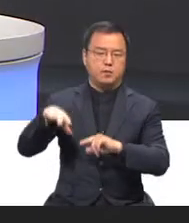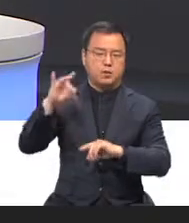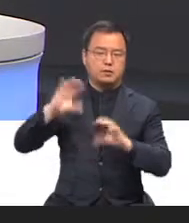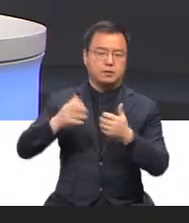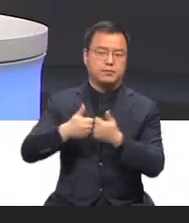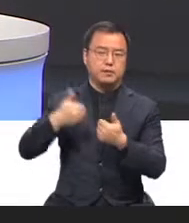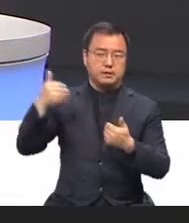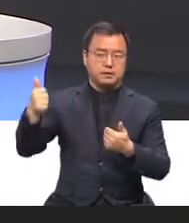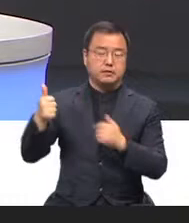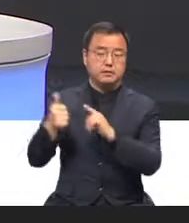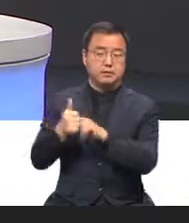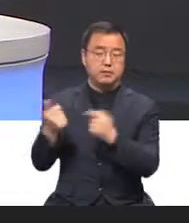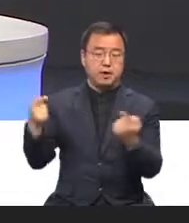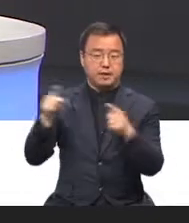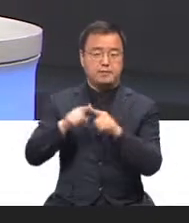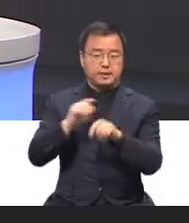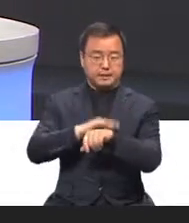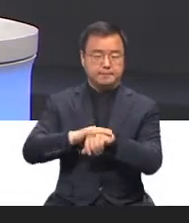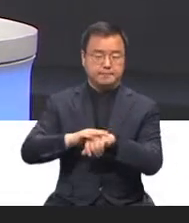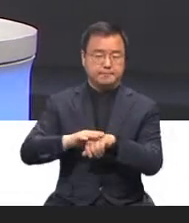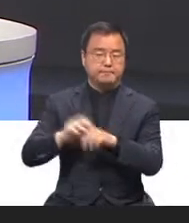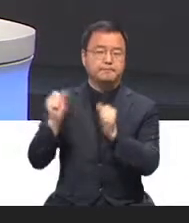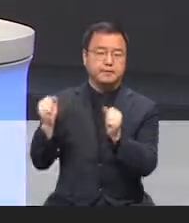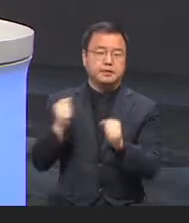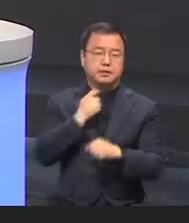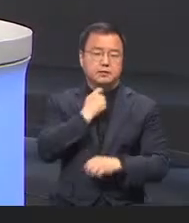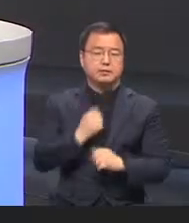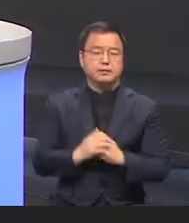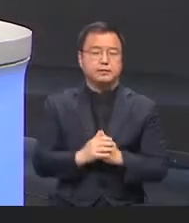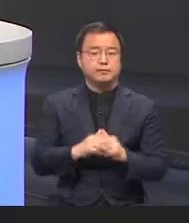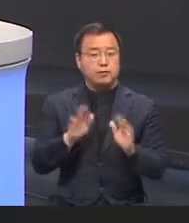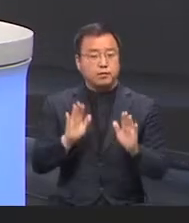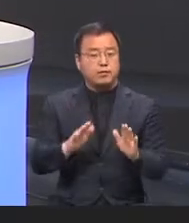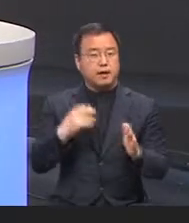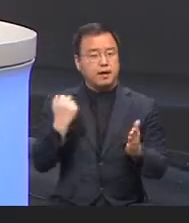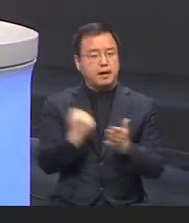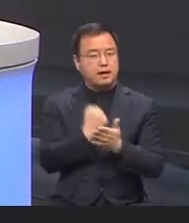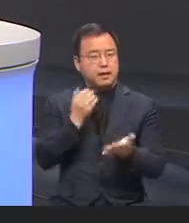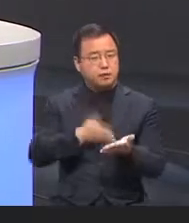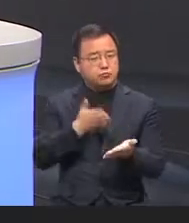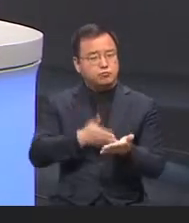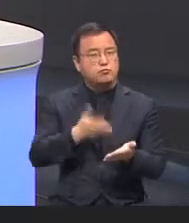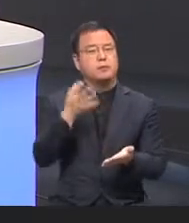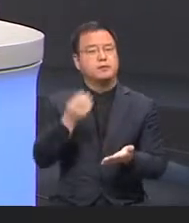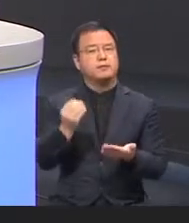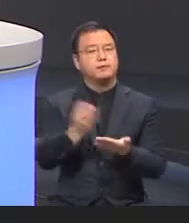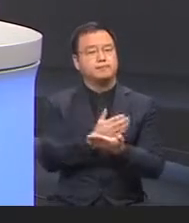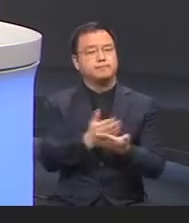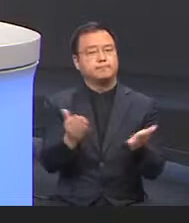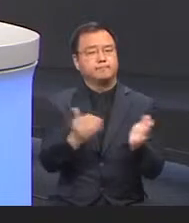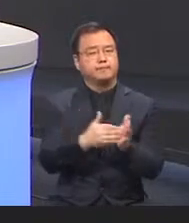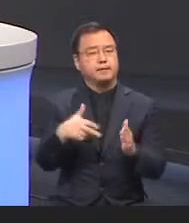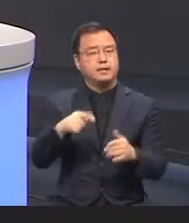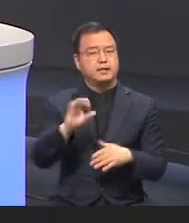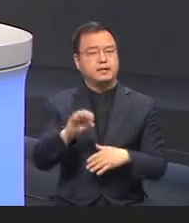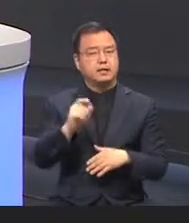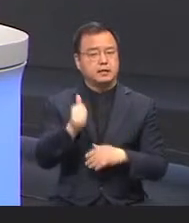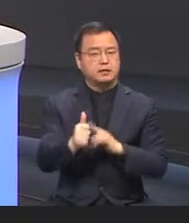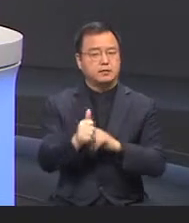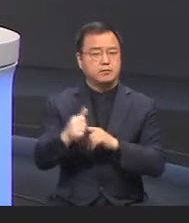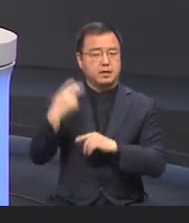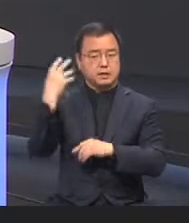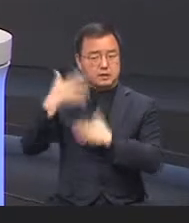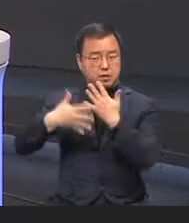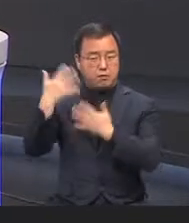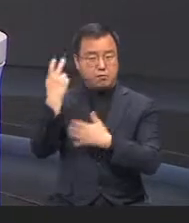있는 곳에서 명란 하길 바랍니다 4 자 외로 좀 안타까운 소식 길만 나눴던 것 같습니다 장국영 씨도 그렇고 바르다 감독도 그렇고